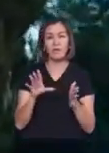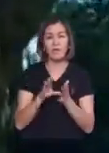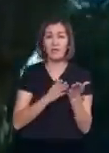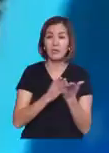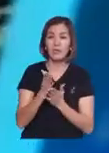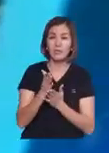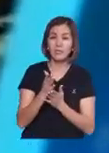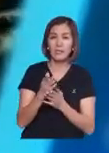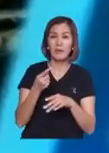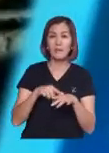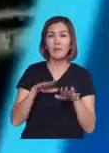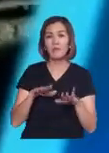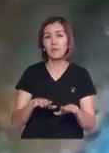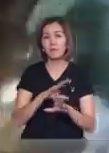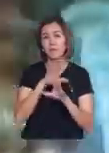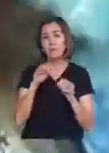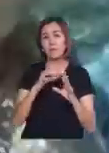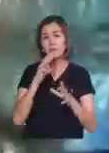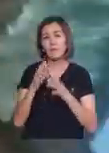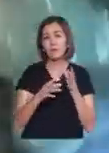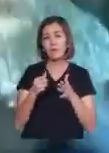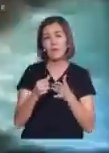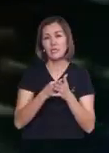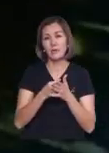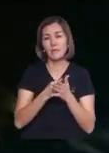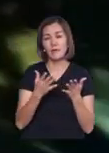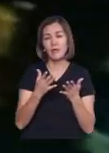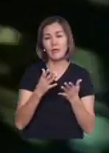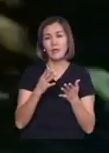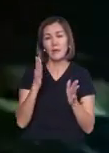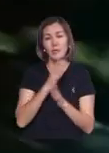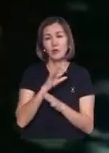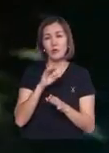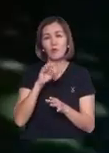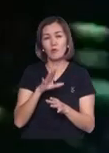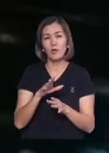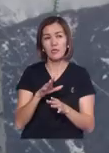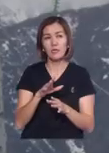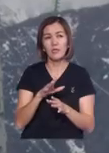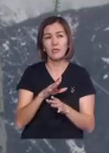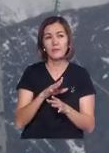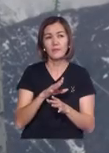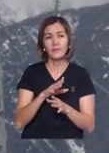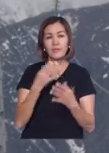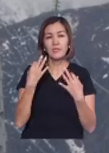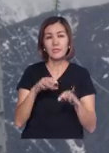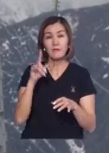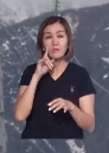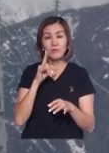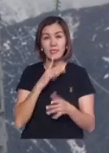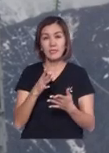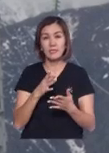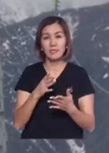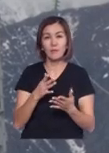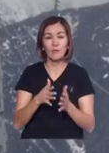Страна занимает первое место в мире по объему добываемого природного урана. Строительство АЭС укрепит энергетическую независимость Казахстана и